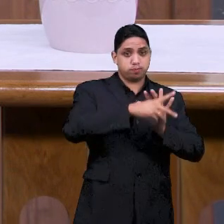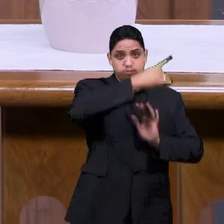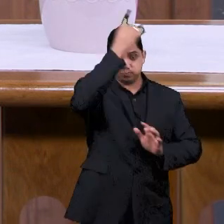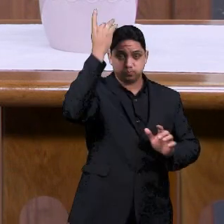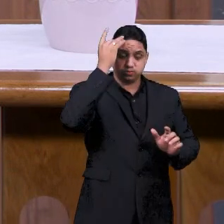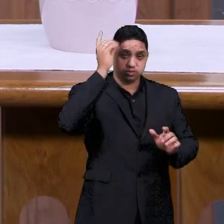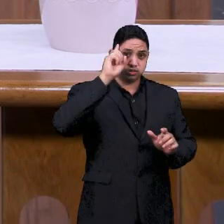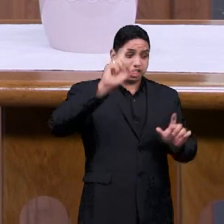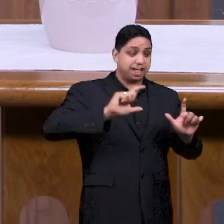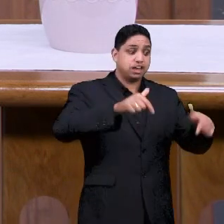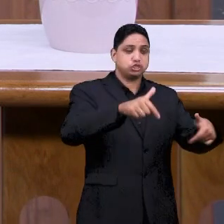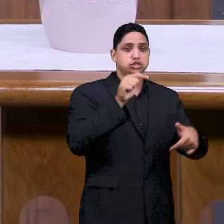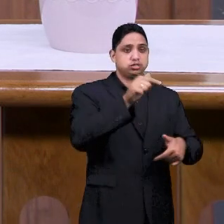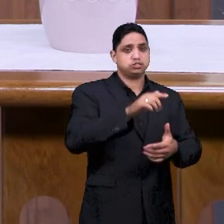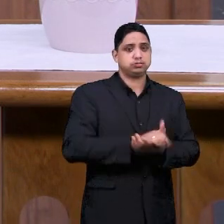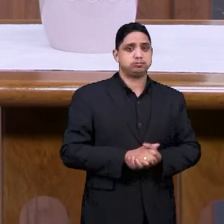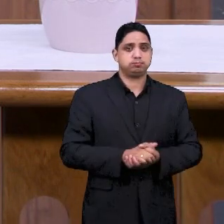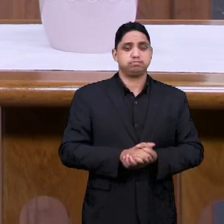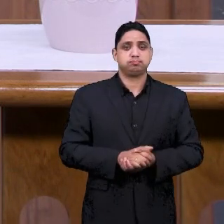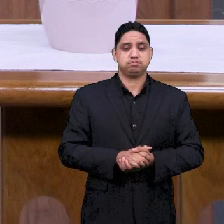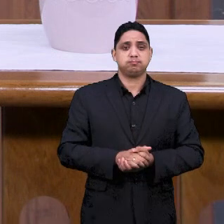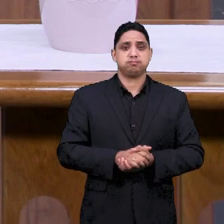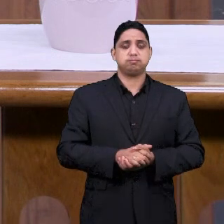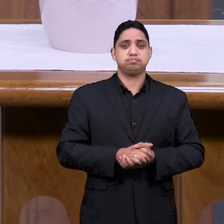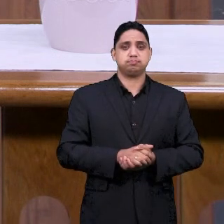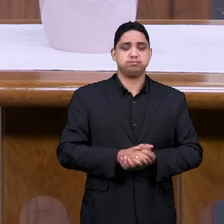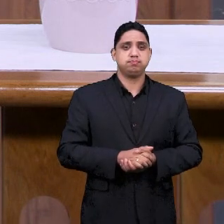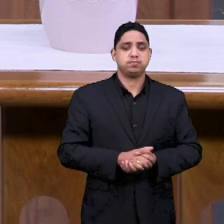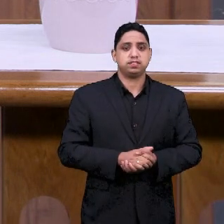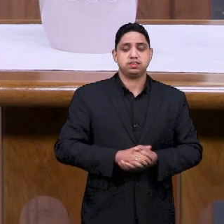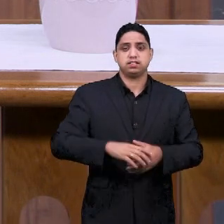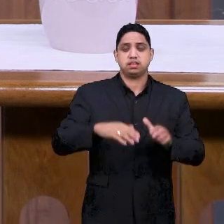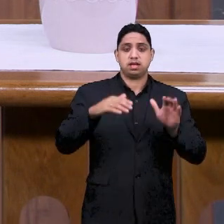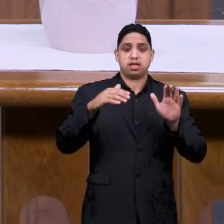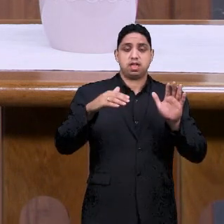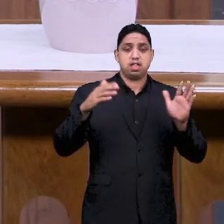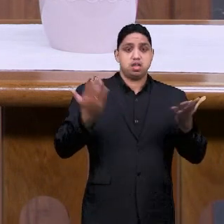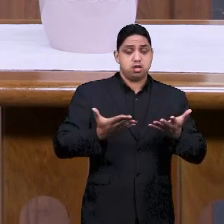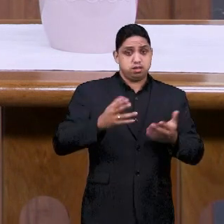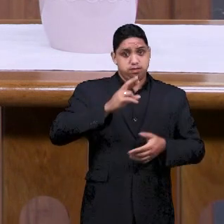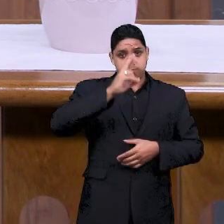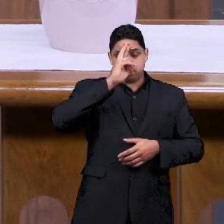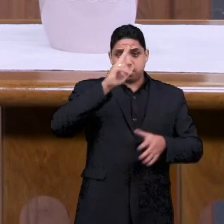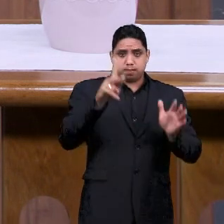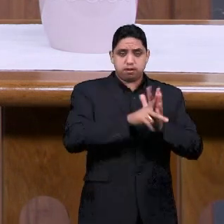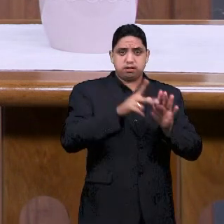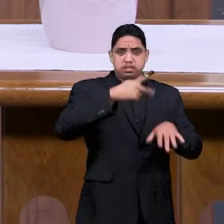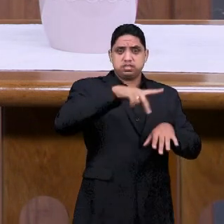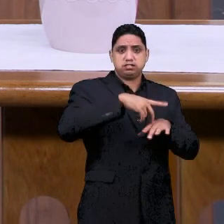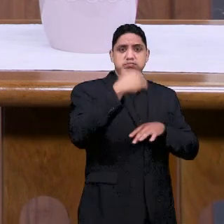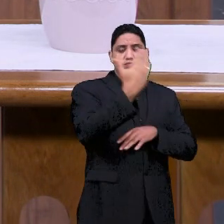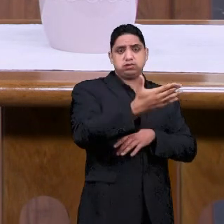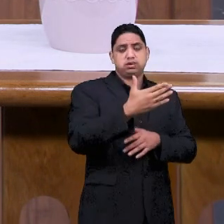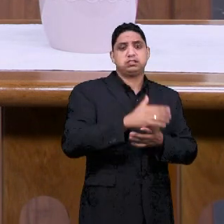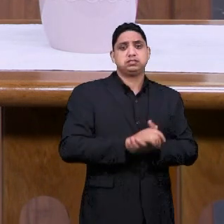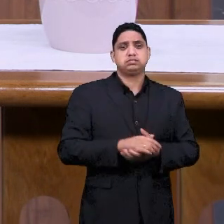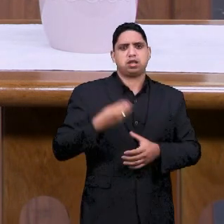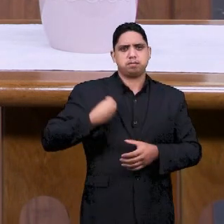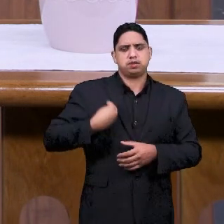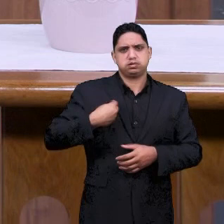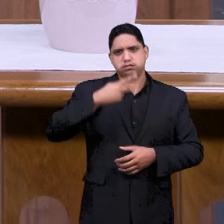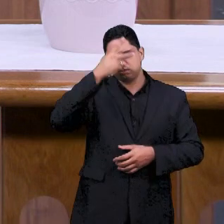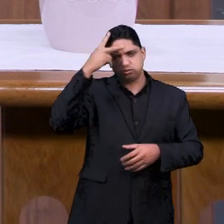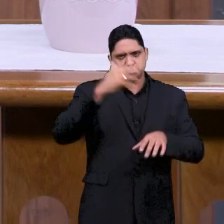Dieu arrive. Donc aujourd'hui, nous allons voir dans cette programmation à midi qu'elle est tournée vers l'étranger avec la participation des frères et